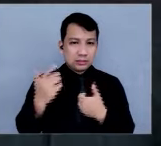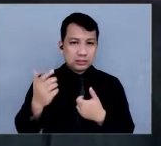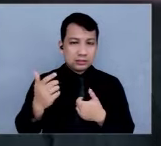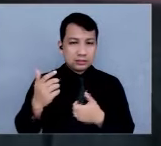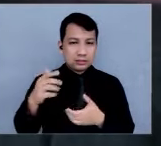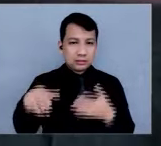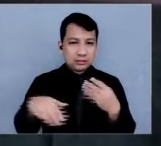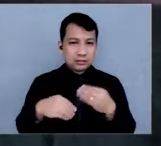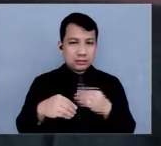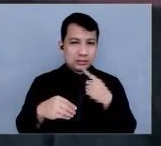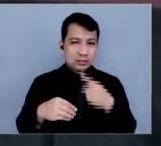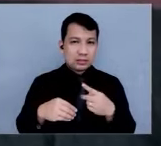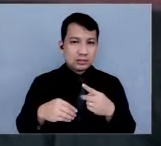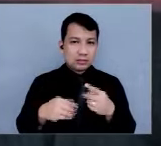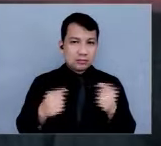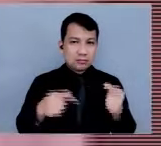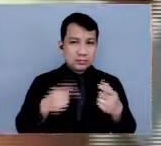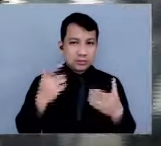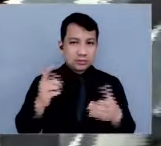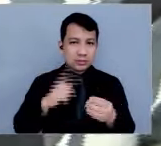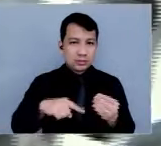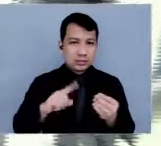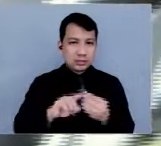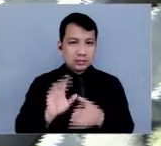pressing niya ng komento ang aktres tungkol dyan,